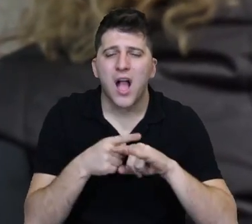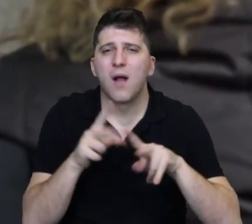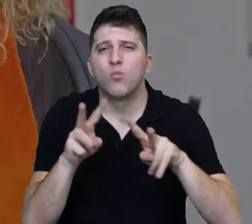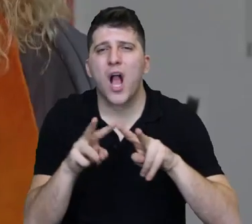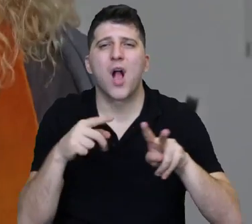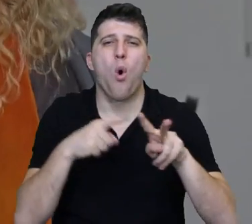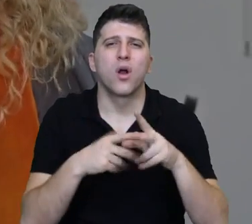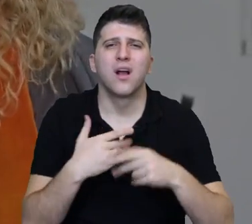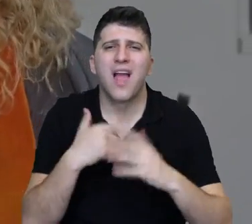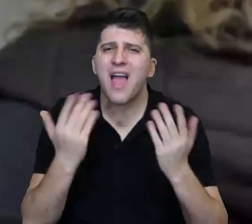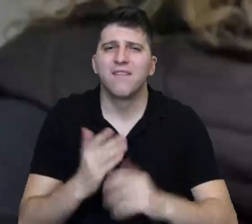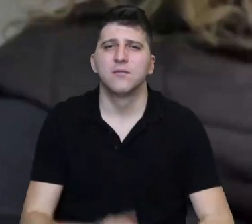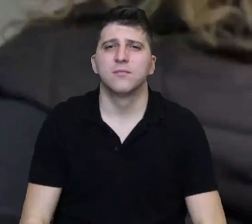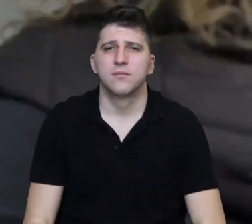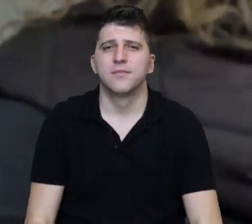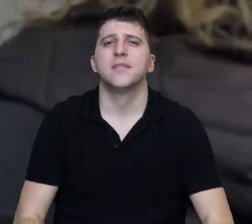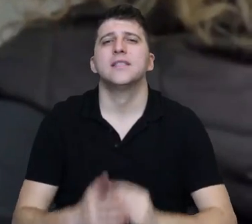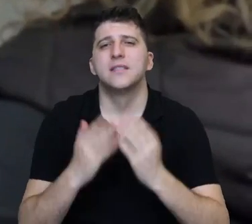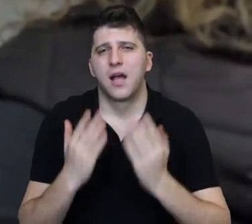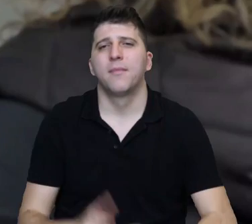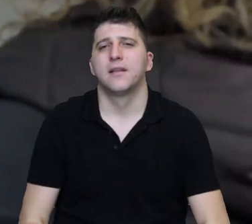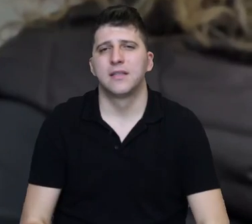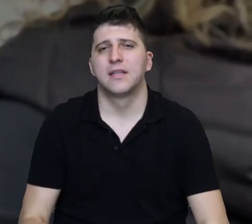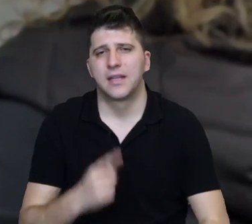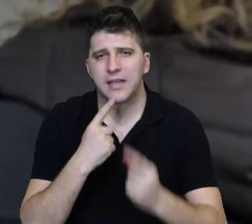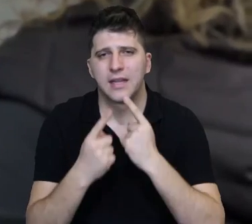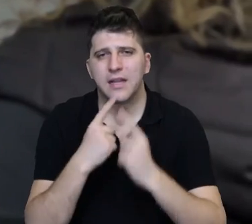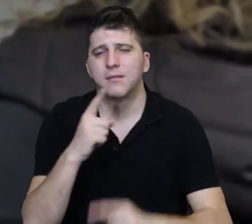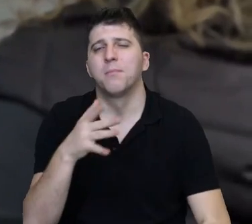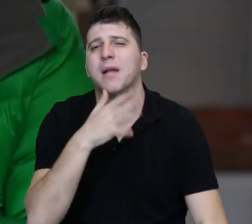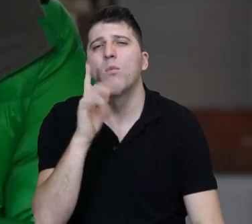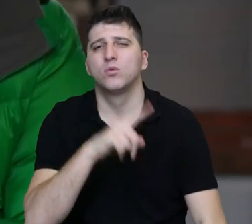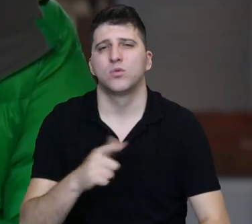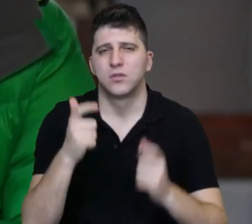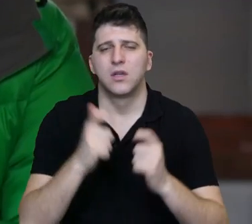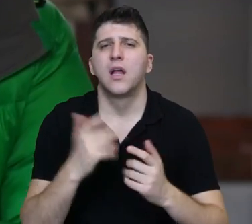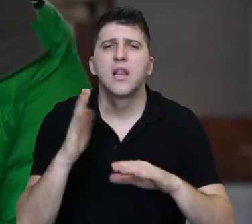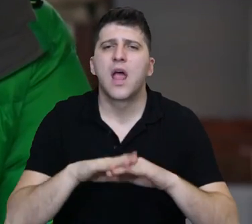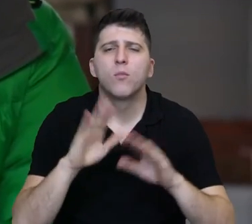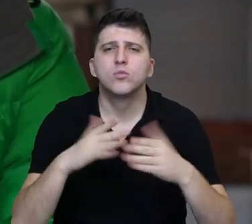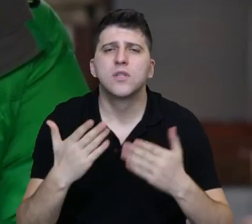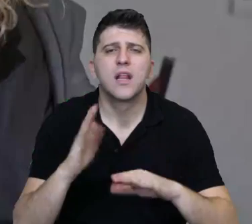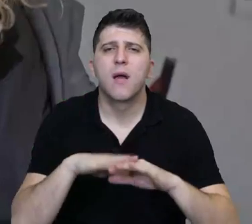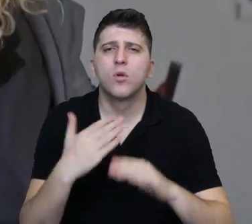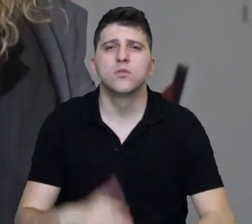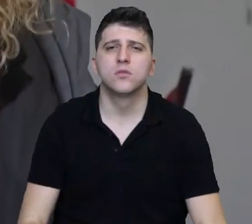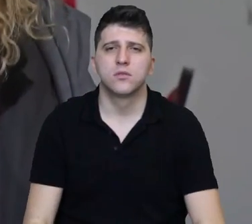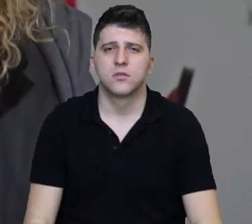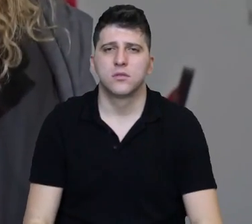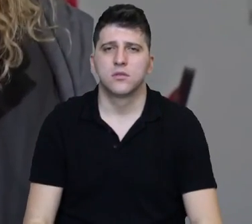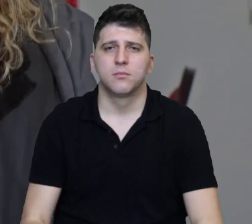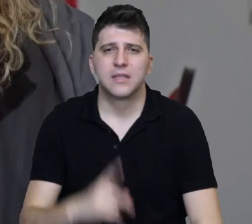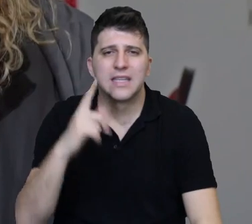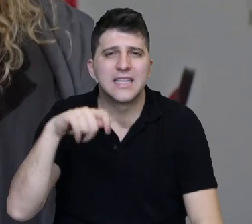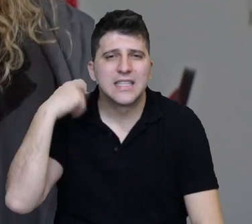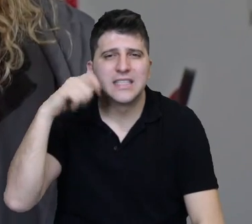konka. Efendim? Tabii yerli dili kullandım. Pek aşina değilsiniz. Yani ne yapıyorsunuz burada ya? Ne yapıyorsunuz? Bedize